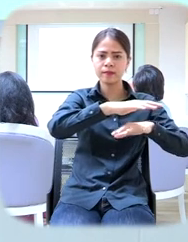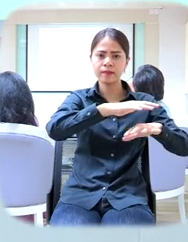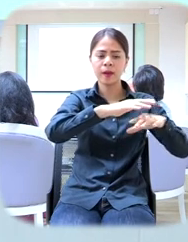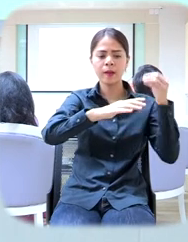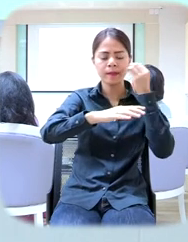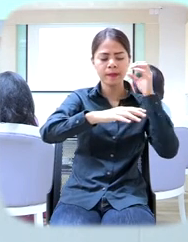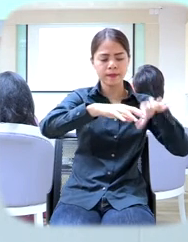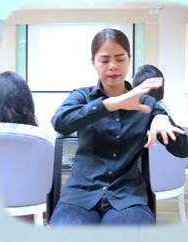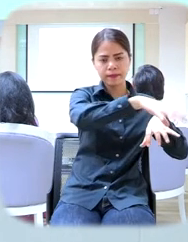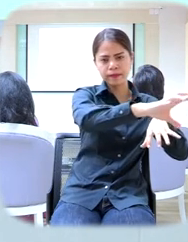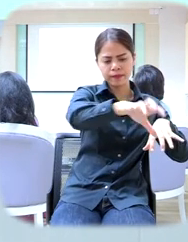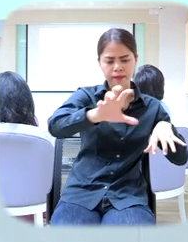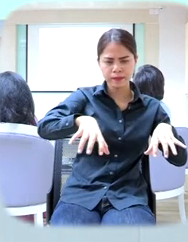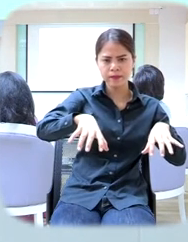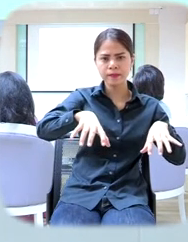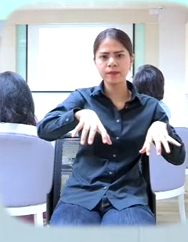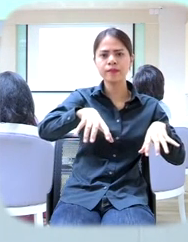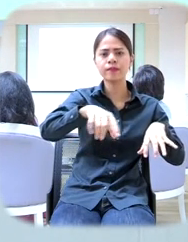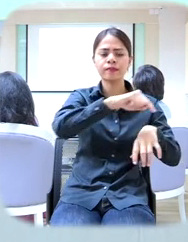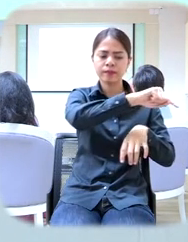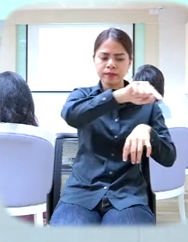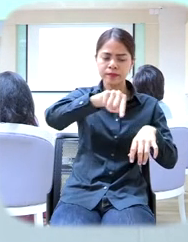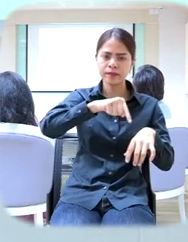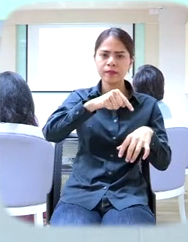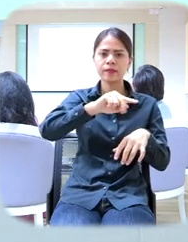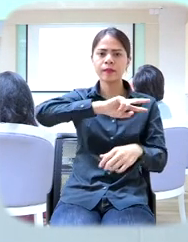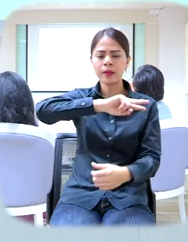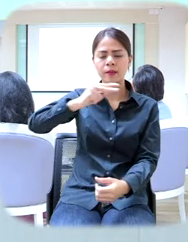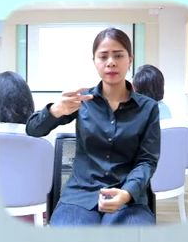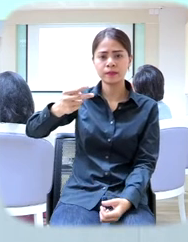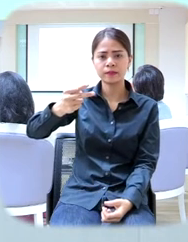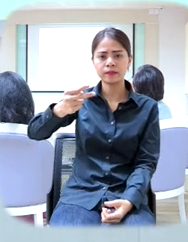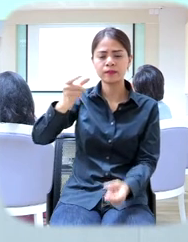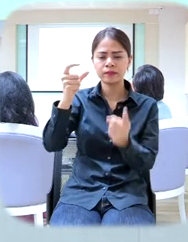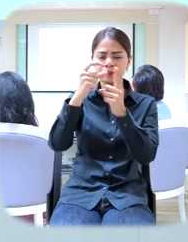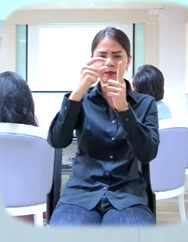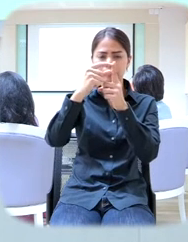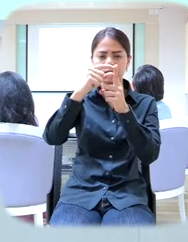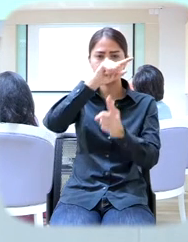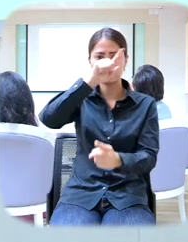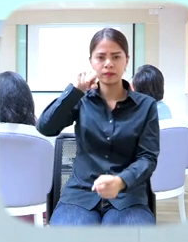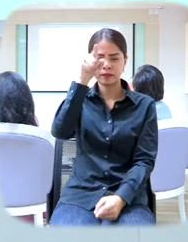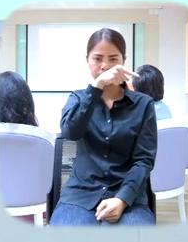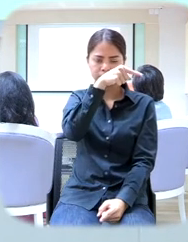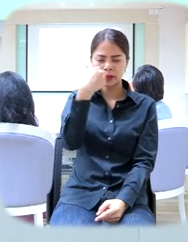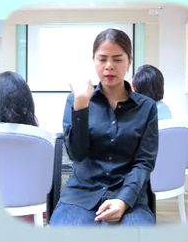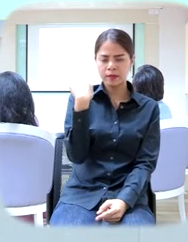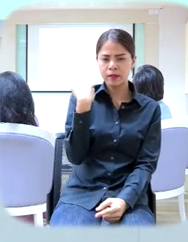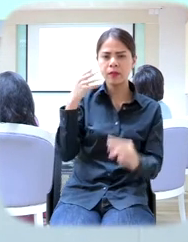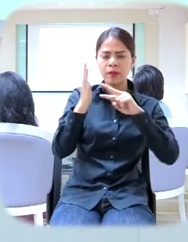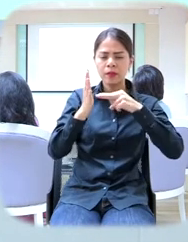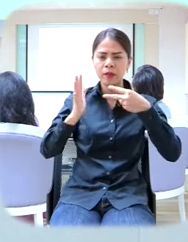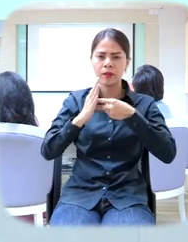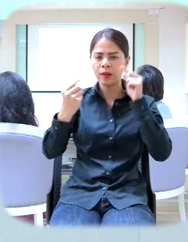indigenous เวลาแปลเป็นไทยแล้วเป็นคำว่าอะไรกันแน่แต่การที่แปลตัวคำนี้จริงๆก็คือในภาษาอังกฤษเนี่ยมันก็มีนัยยะที่ในเ